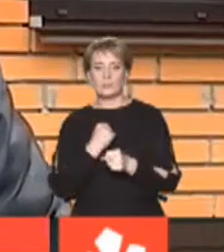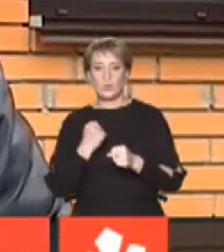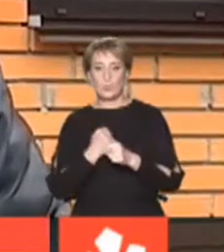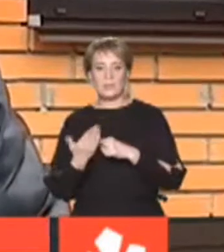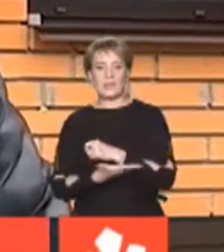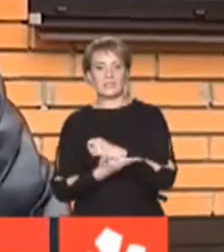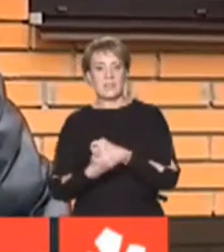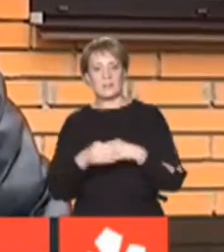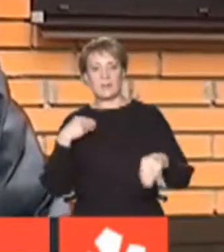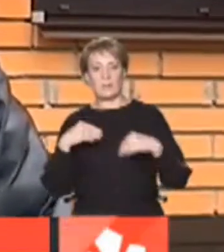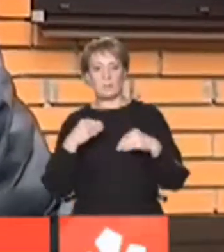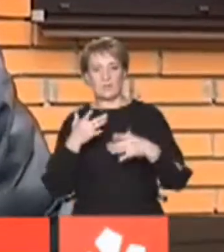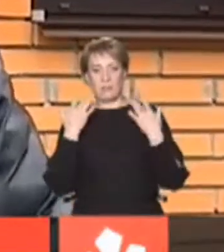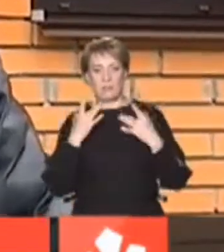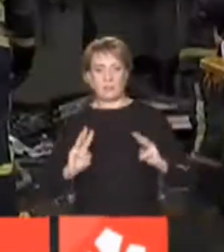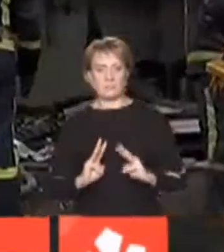пластика, ну вона легко займиста.